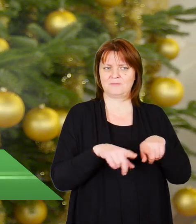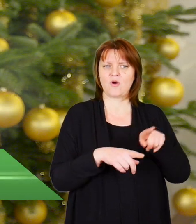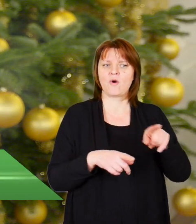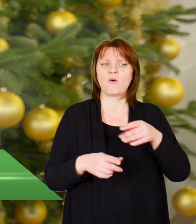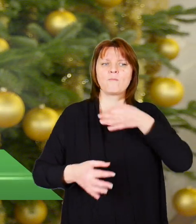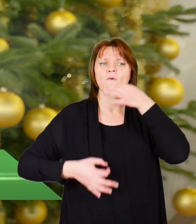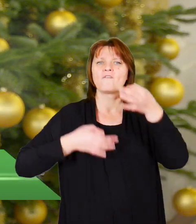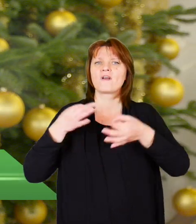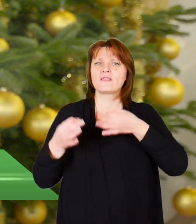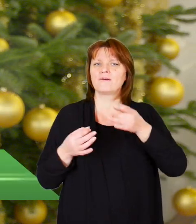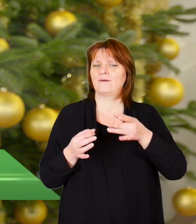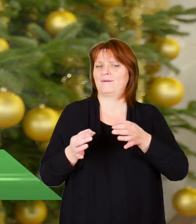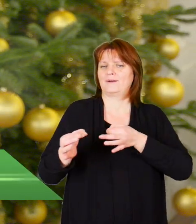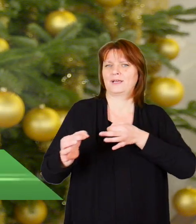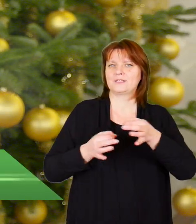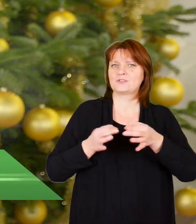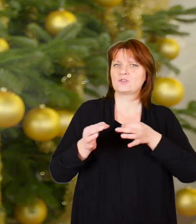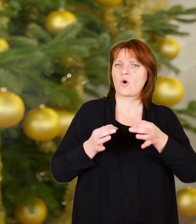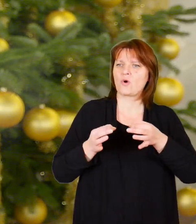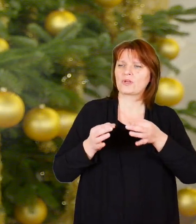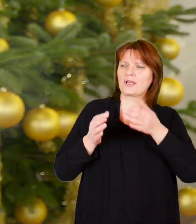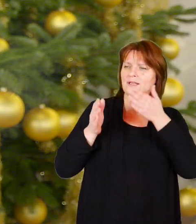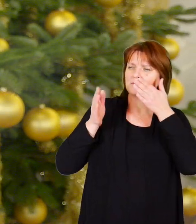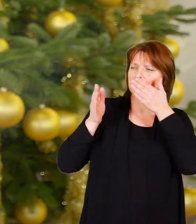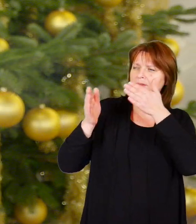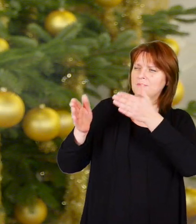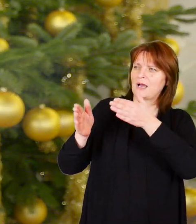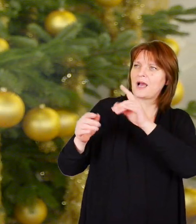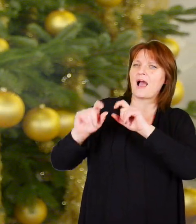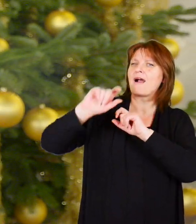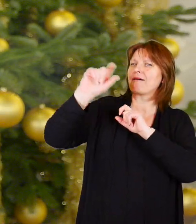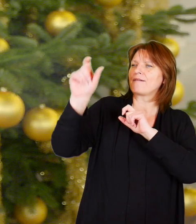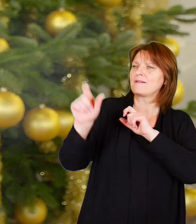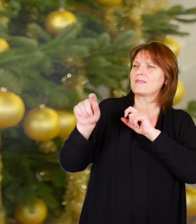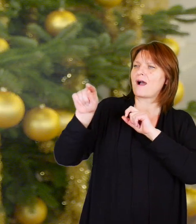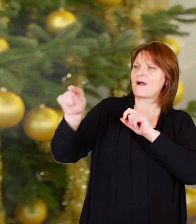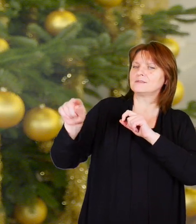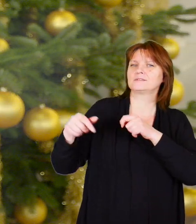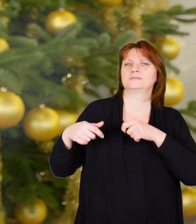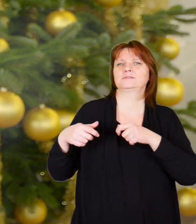Uważam, że to jest wspaniała inicjatywa, ponieważ